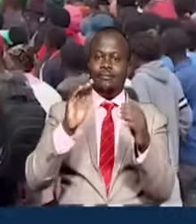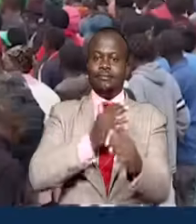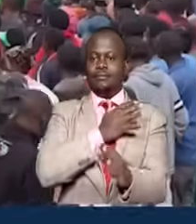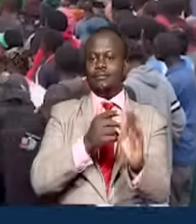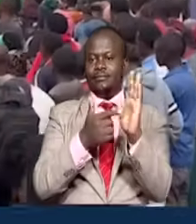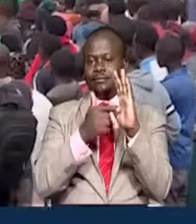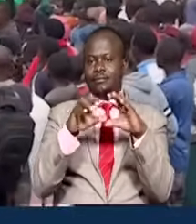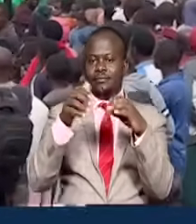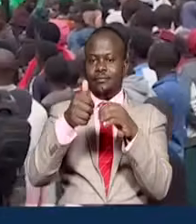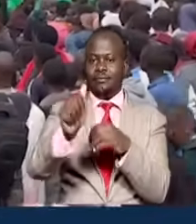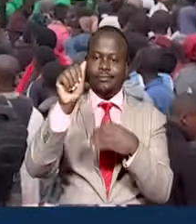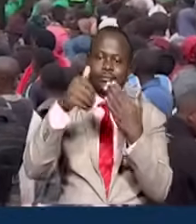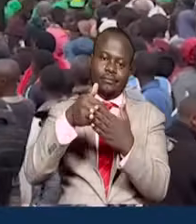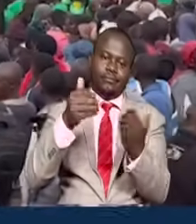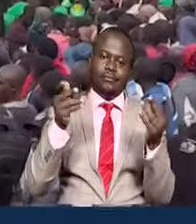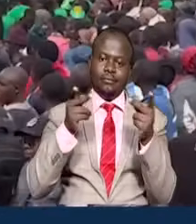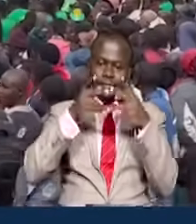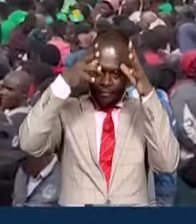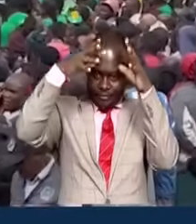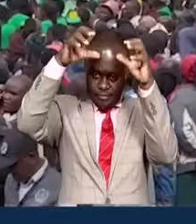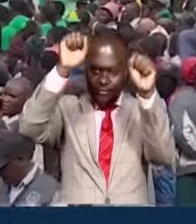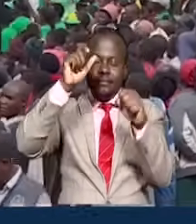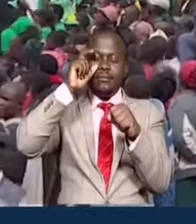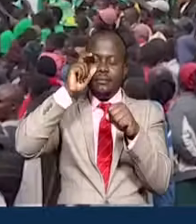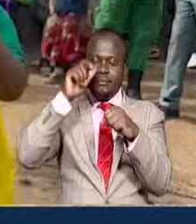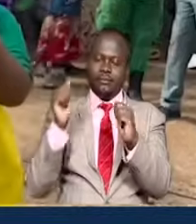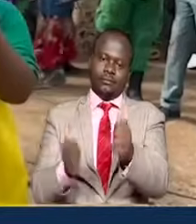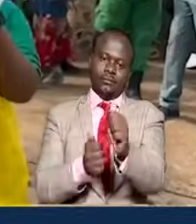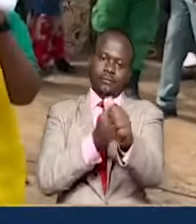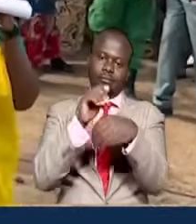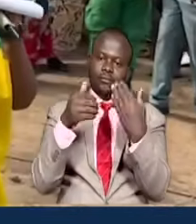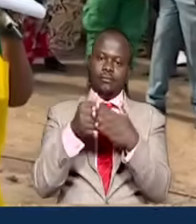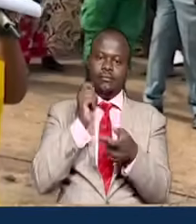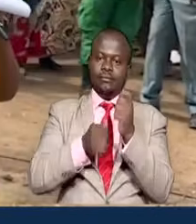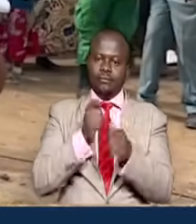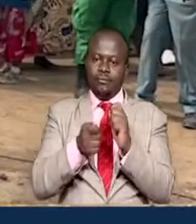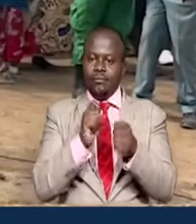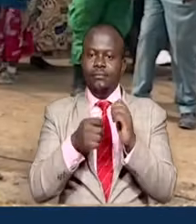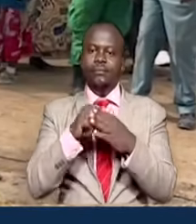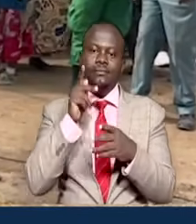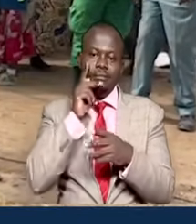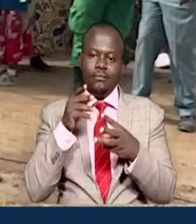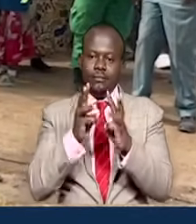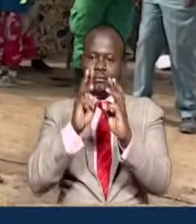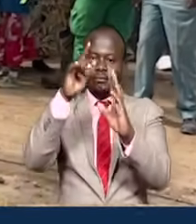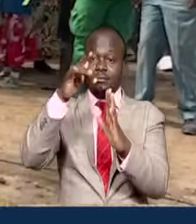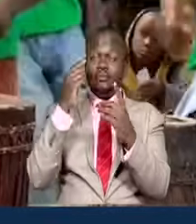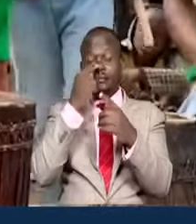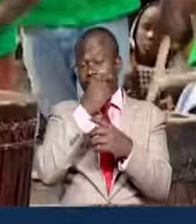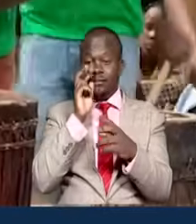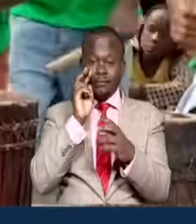ibigwi by'iri shyaka n'umukandida perezida Paul Kagame byarekezwaga n'umurishyo w'ingoma za Kinyarwanda mu buryo bunogeye